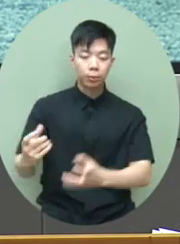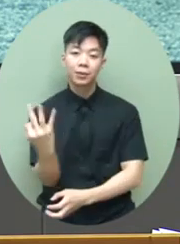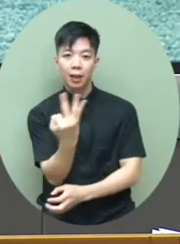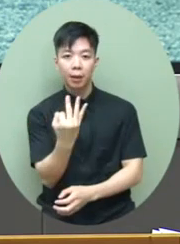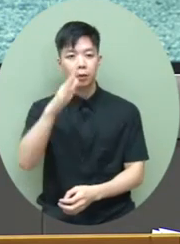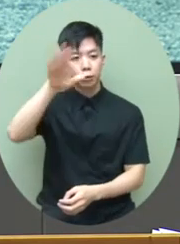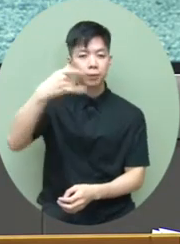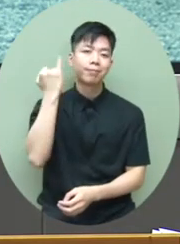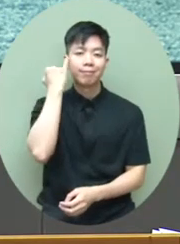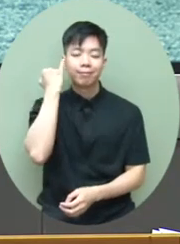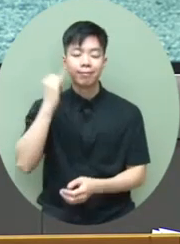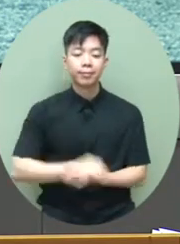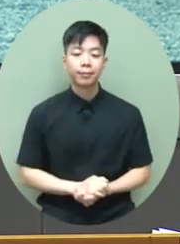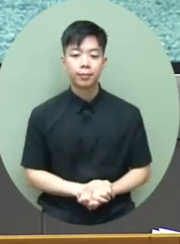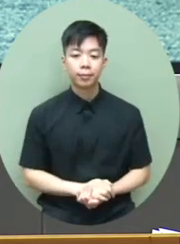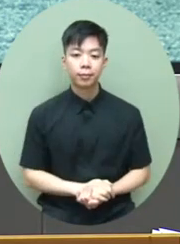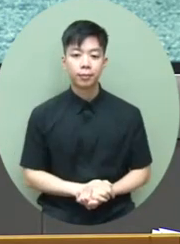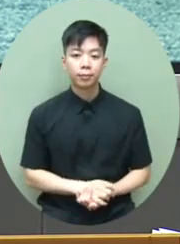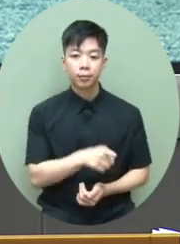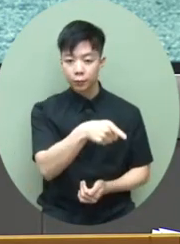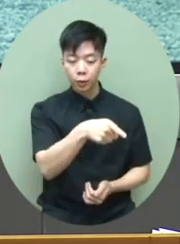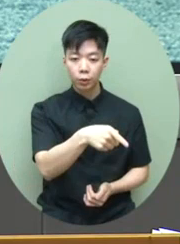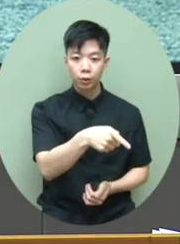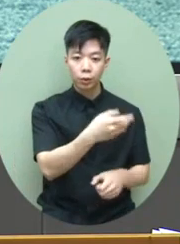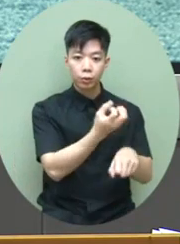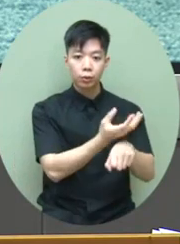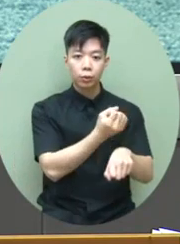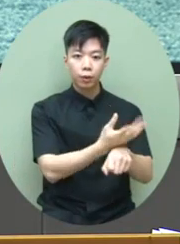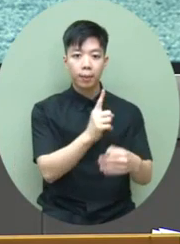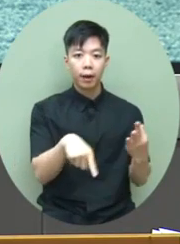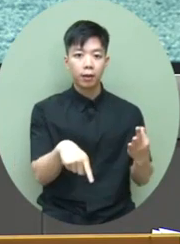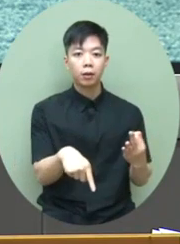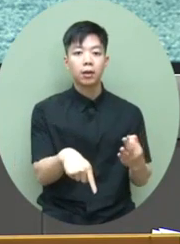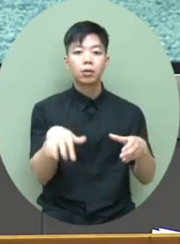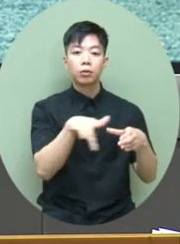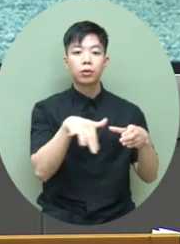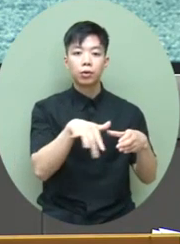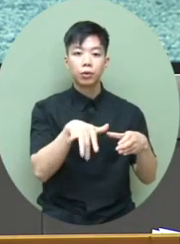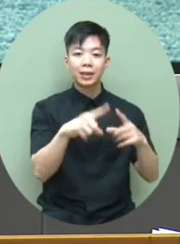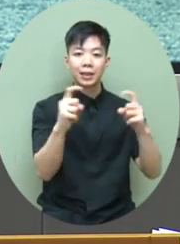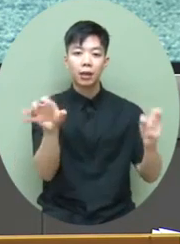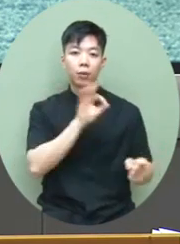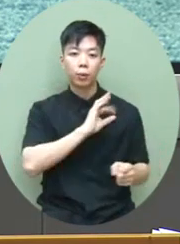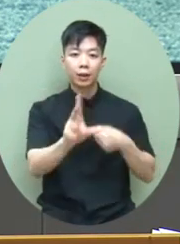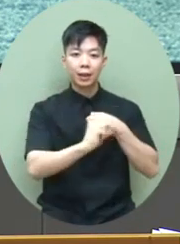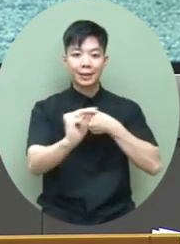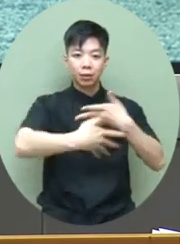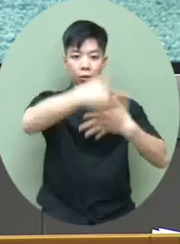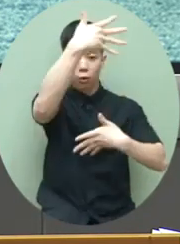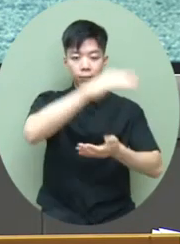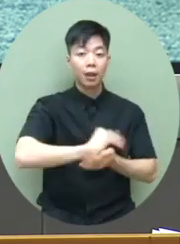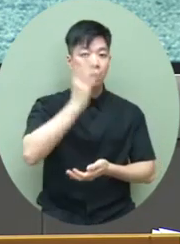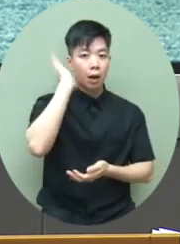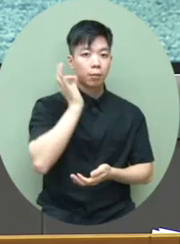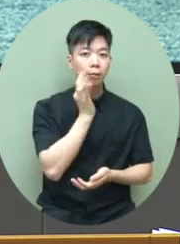一個係住喺荃灣荃城匯七座嘅啦。咁佢就係男